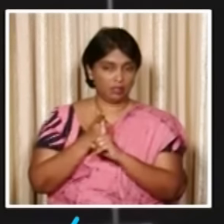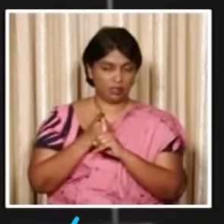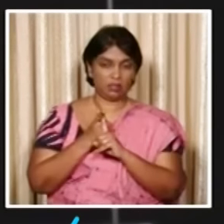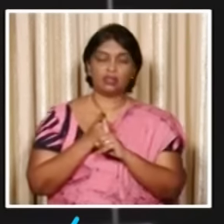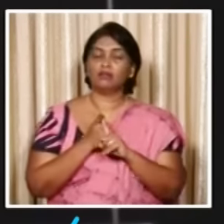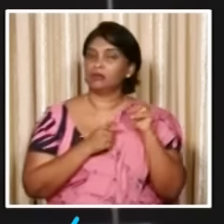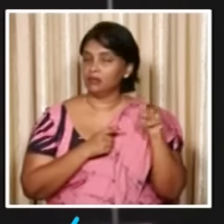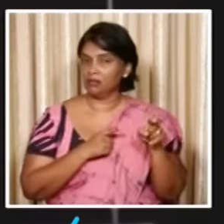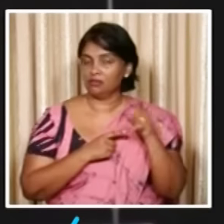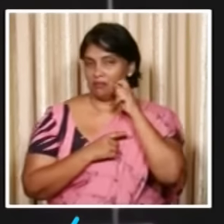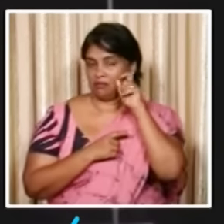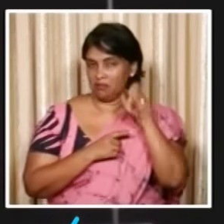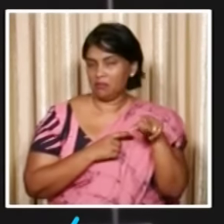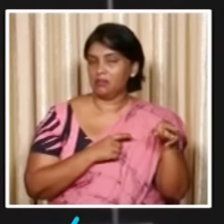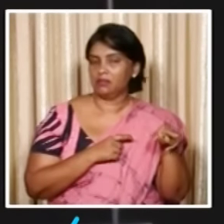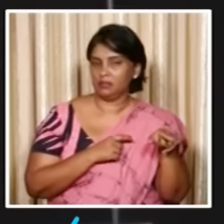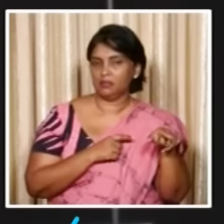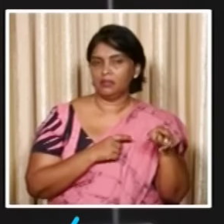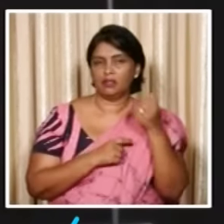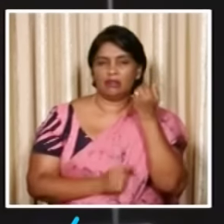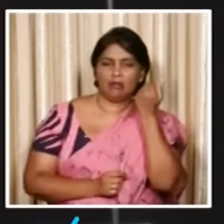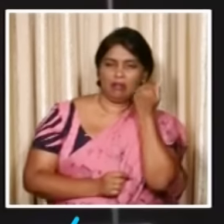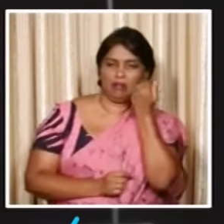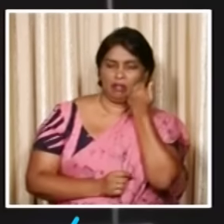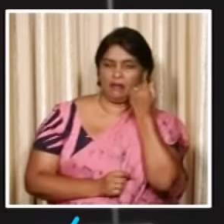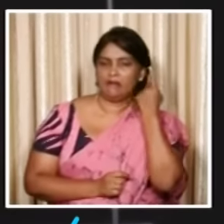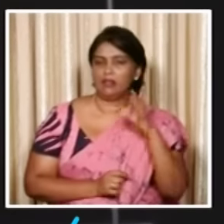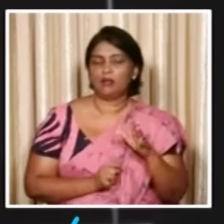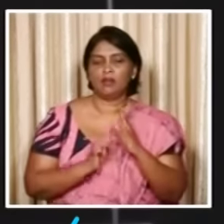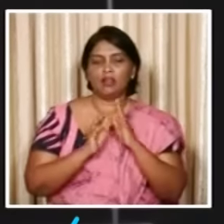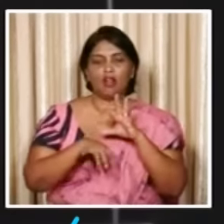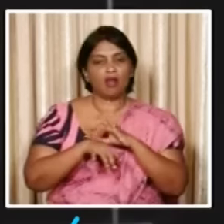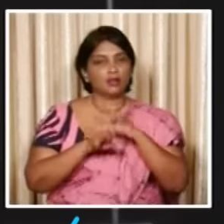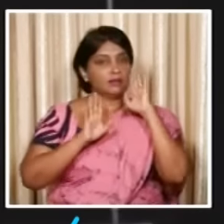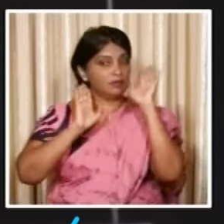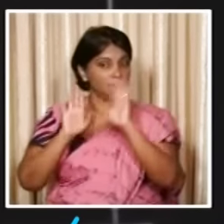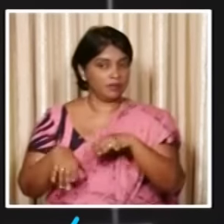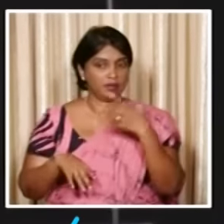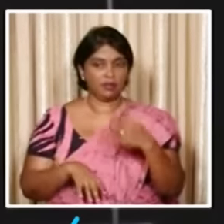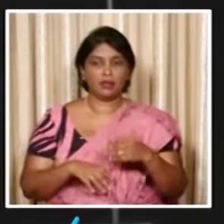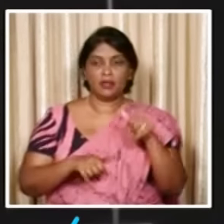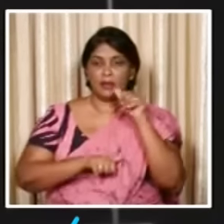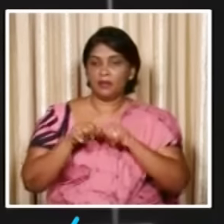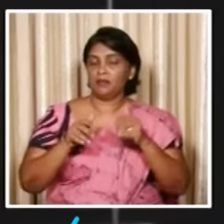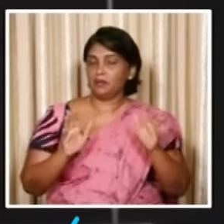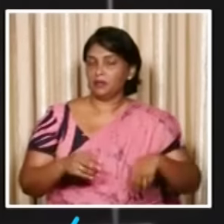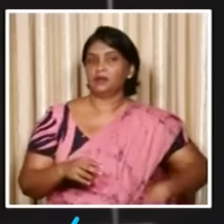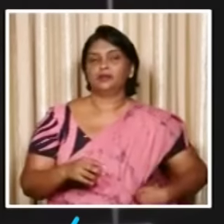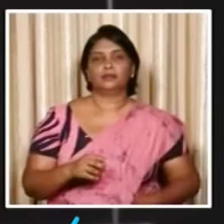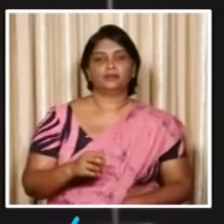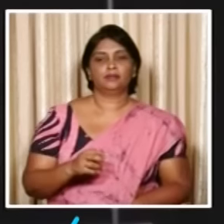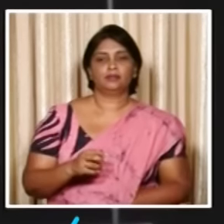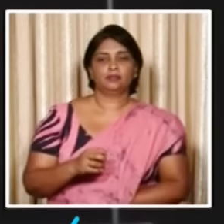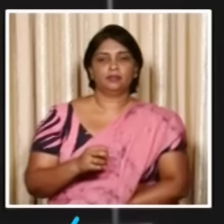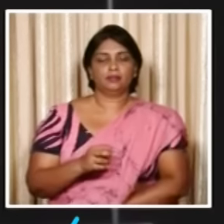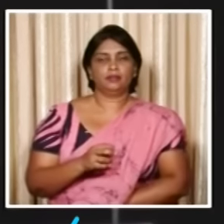அனுமதிக்கப்பட்டு மேலதிக சிகிச்சைக்காக அக்கறை பெற்று ஆதார வைத்தியசாலையில் சேர்க்கப்பட்ட நிலையில் அவர் உயிரிழந்திருந்தார். குறித்த மாணவன் திருக்கோவில் ஆதார